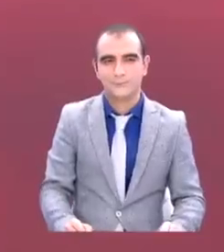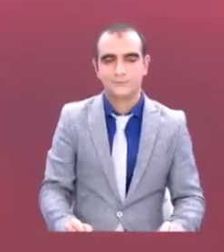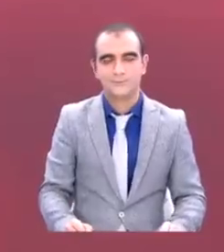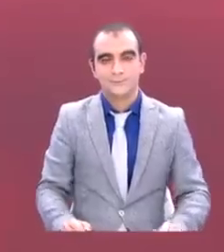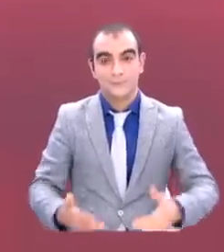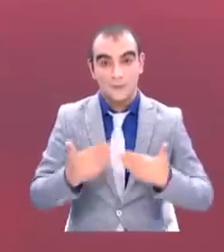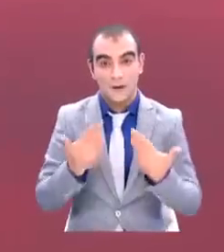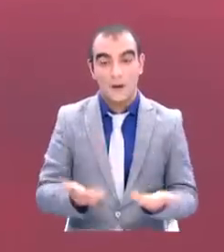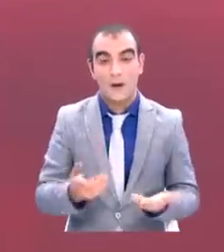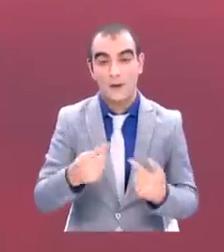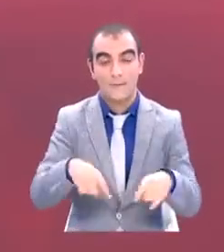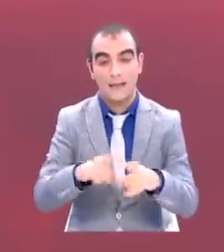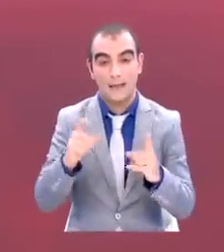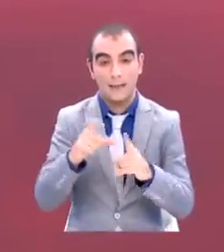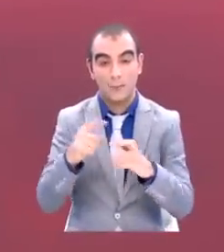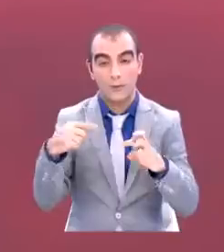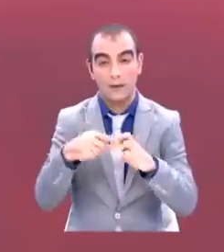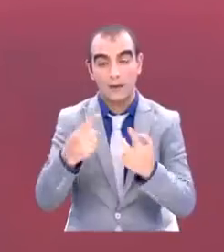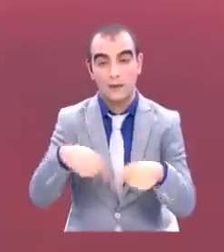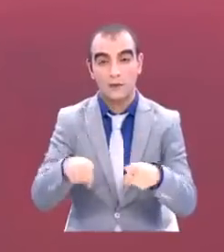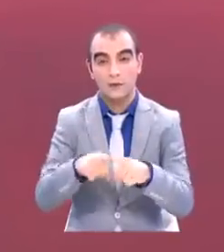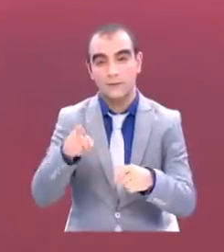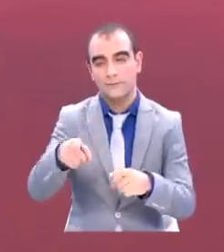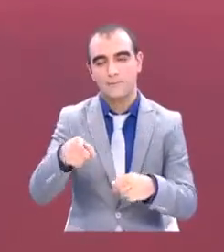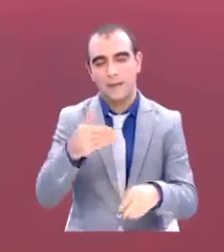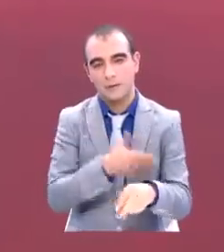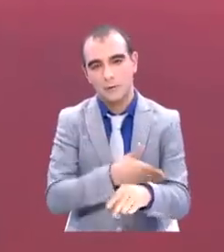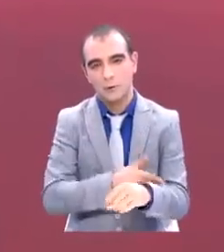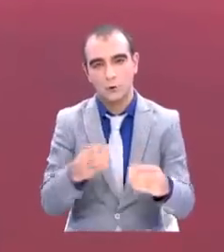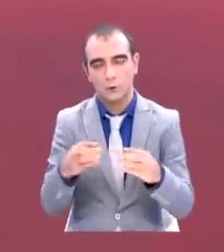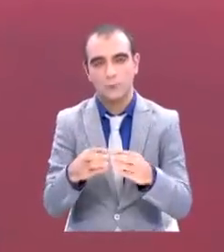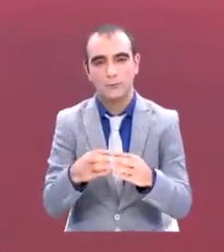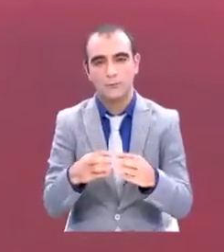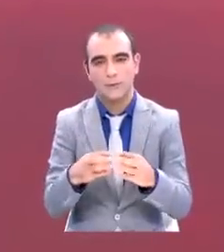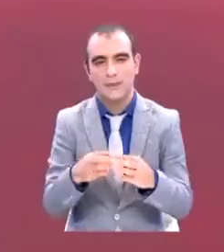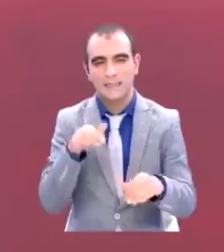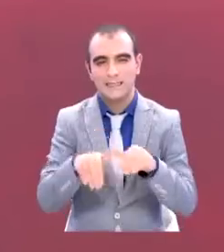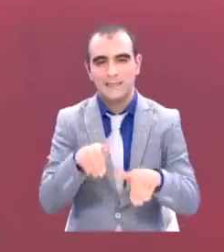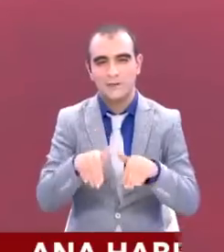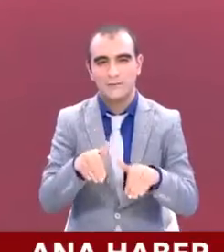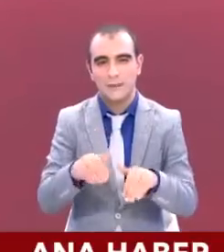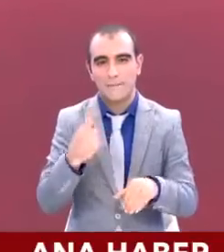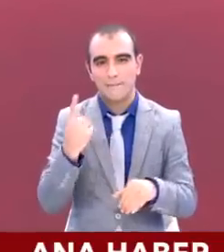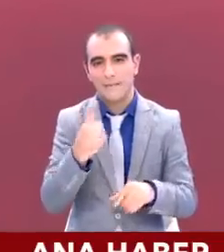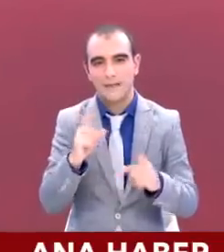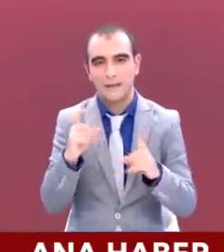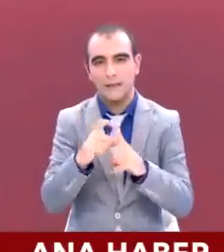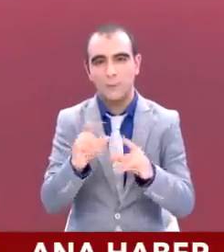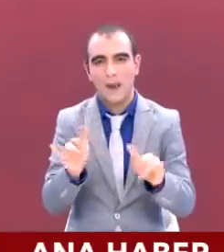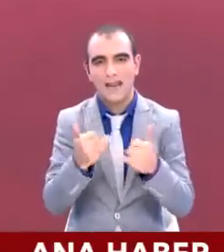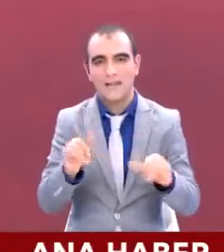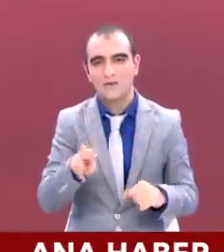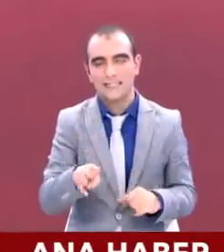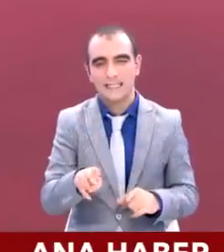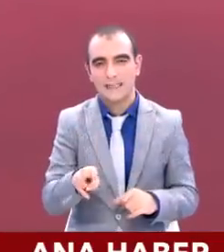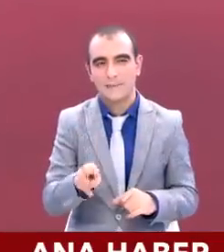Evet demokratik rejimlerde yani Uygar ülkelerde Uygar toplumlarda seçimler bir demokrasi şöleni